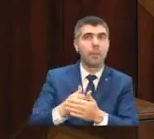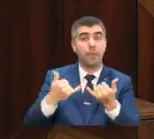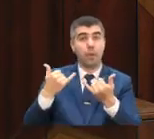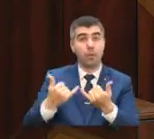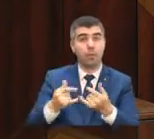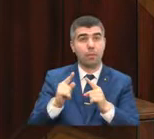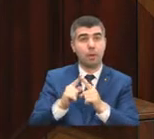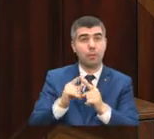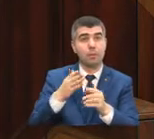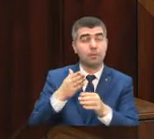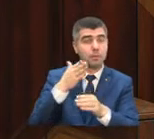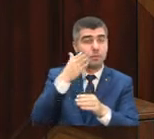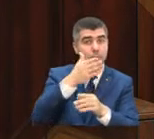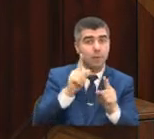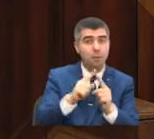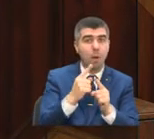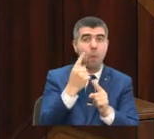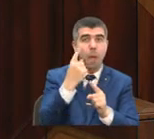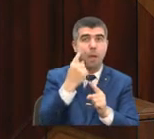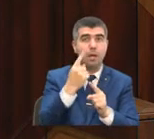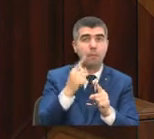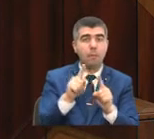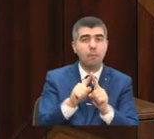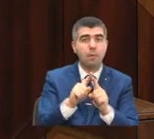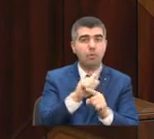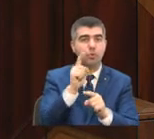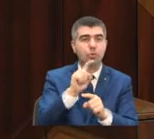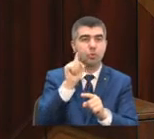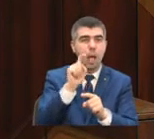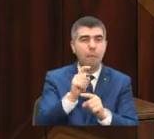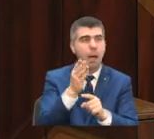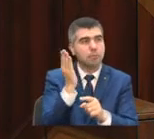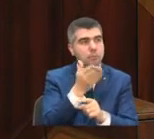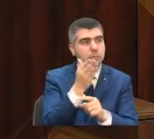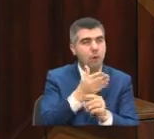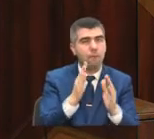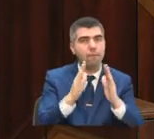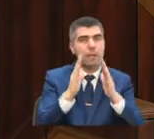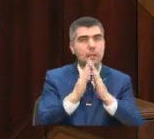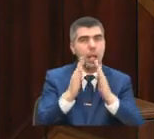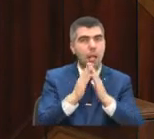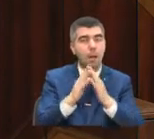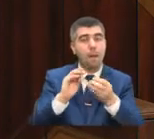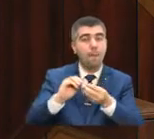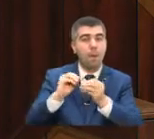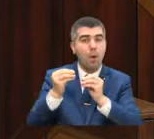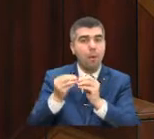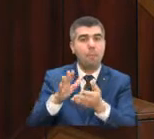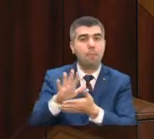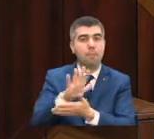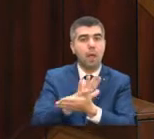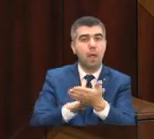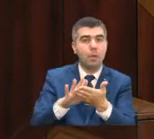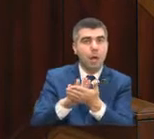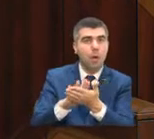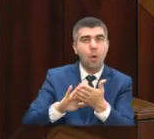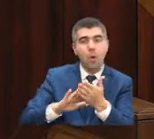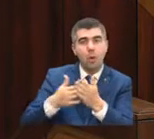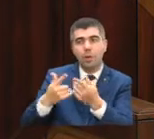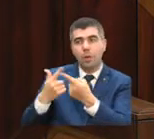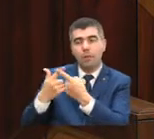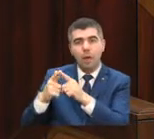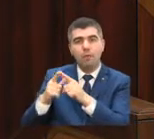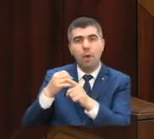يصلح غير بلاستيكا، كتجي السلطة تطيح الدار كاملة. اليوم كاين إشكالات، اليوم بهم كاين هذا الهجرة نحو